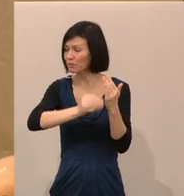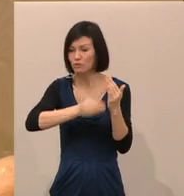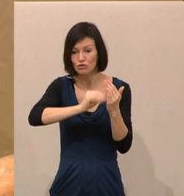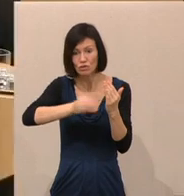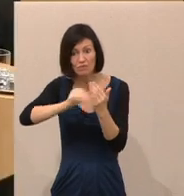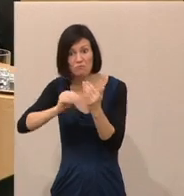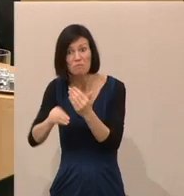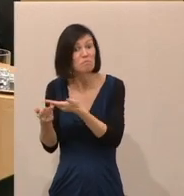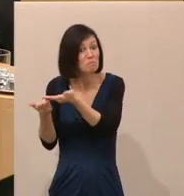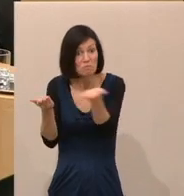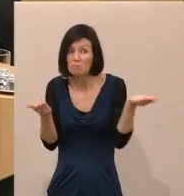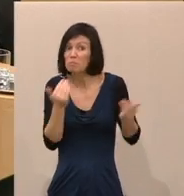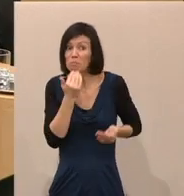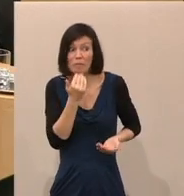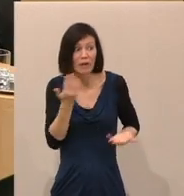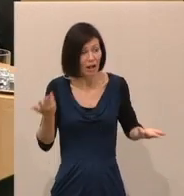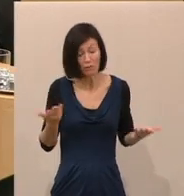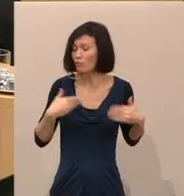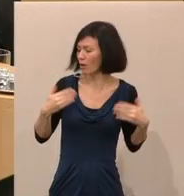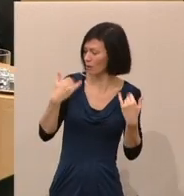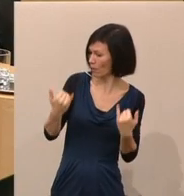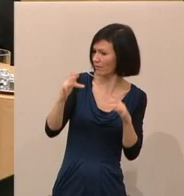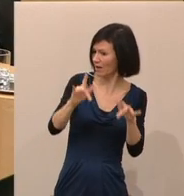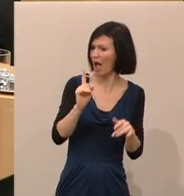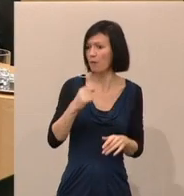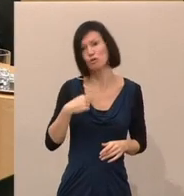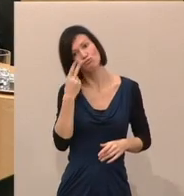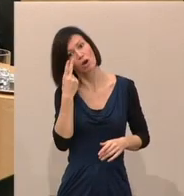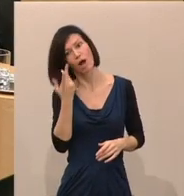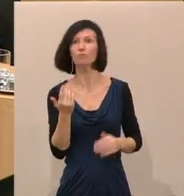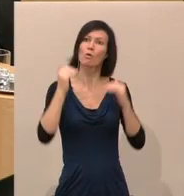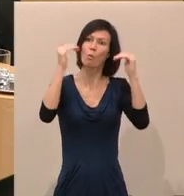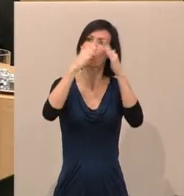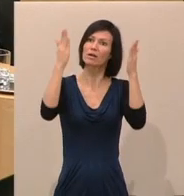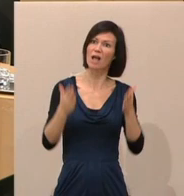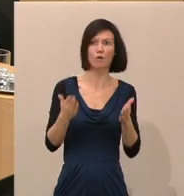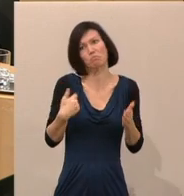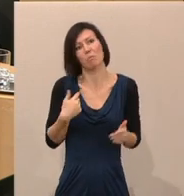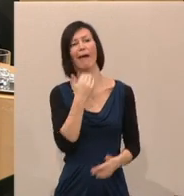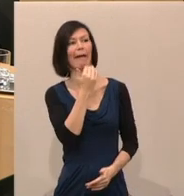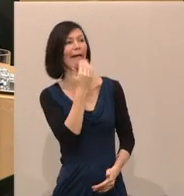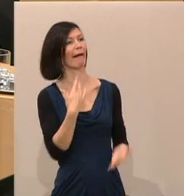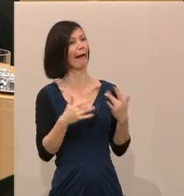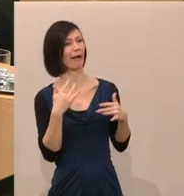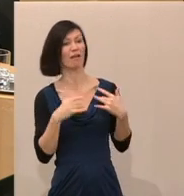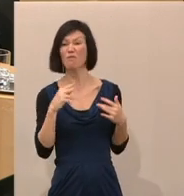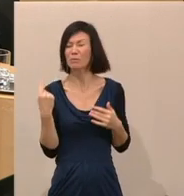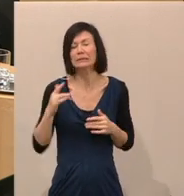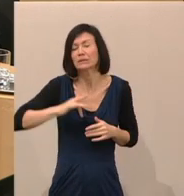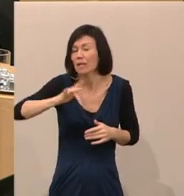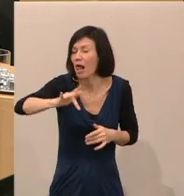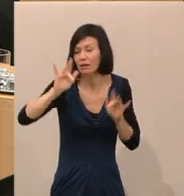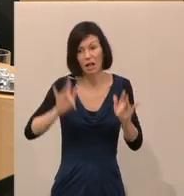da sind. Aber ansonsten ist Ihnen dieses Hohe Haus ja genauso egal, weil Sie nie herkommen, Herr Kurz. Das muss man auch einmal dazu sagen. Sie haben dieses